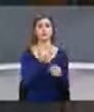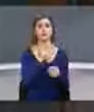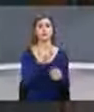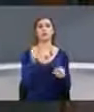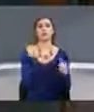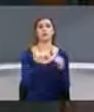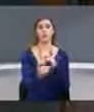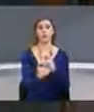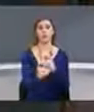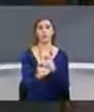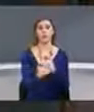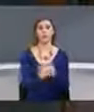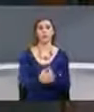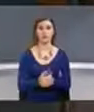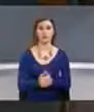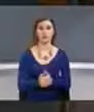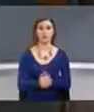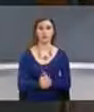fundamentale.